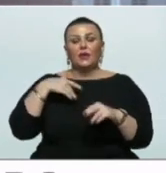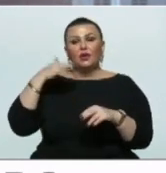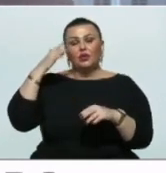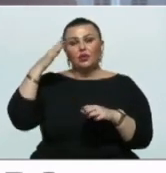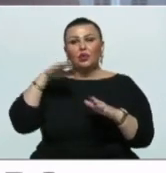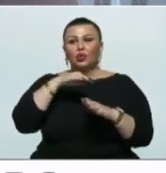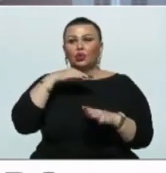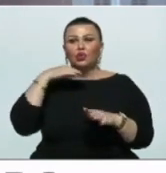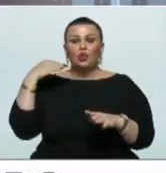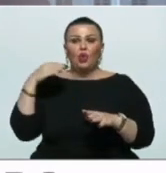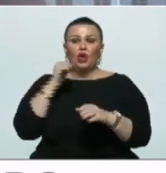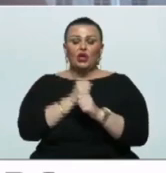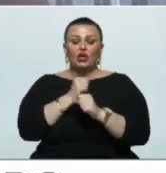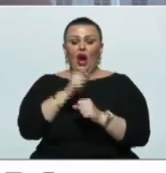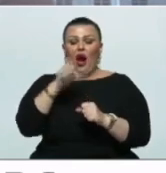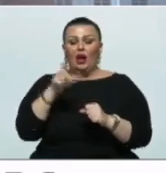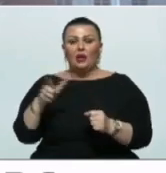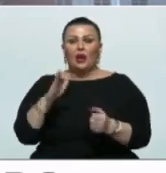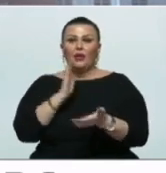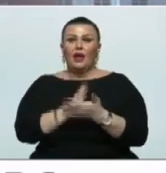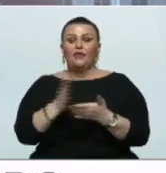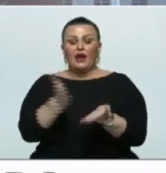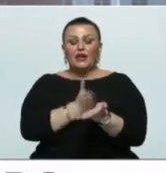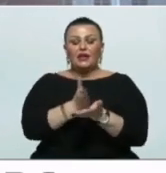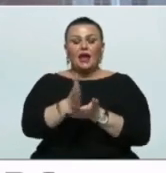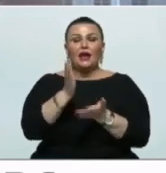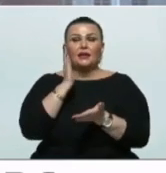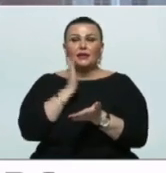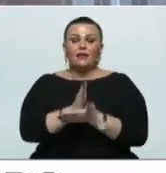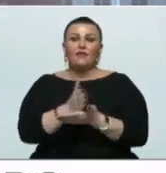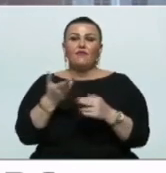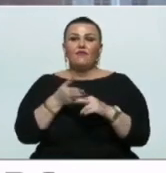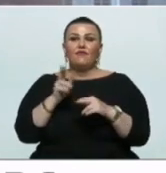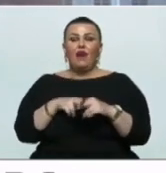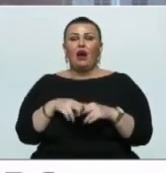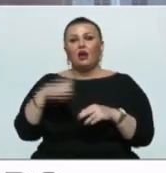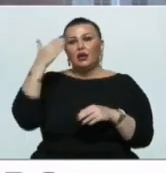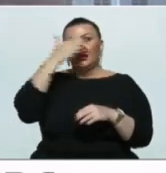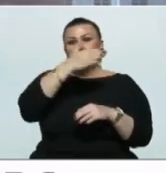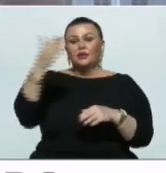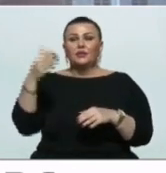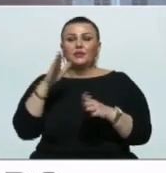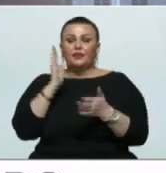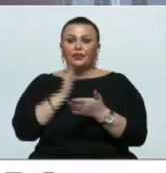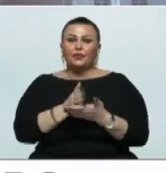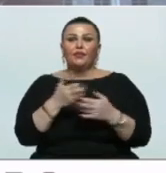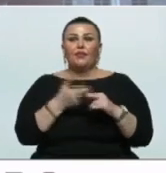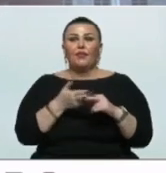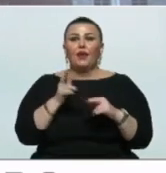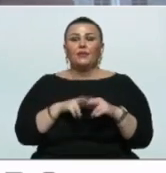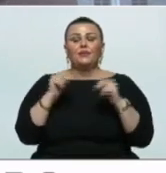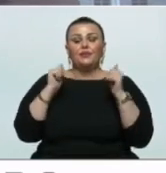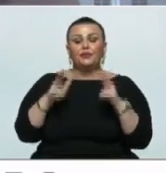Zannediyorum çok talep var. İş adamlarından var, siyasilerden var, işte sivil toplum örgütleri bana geliyorlar. İşte